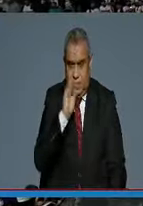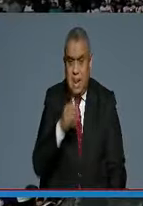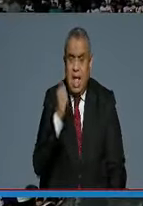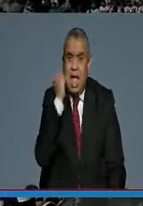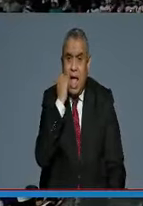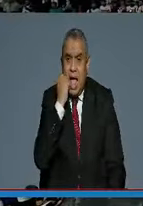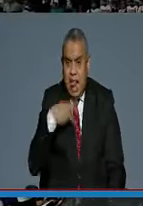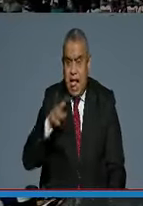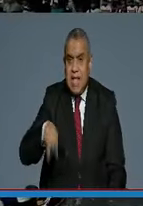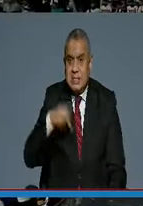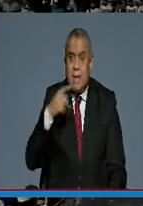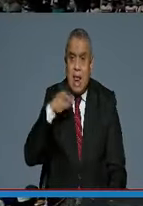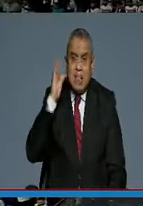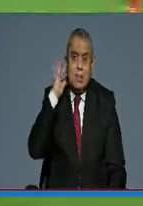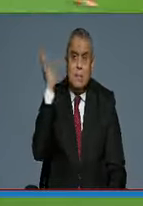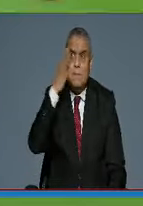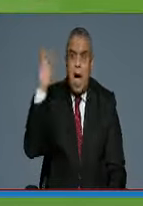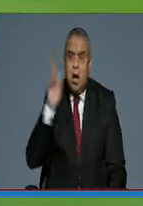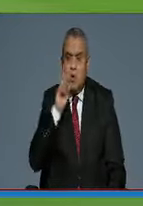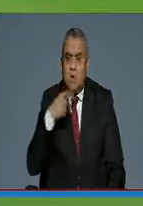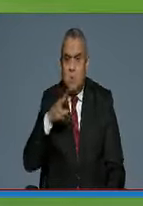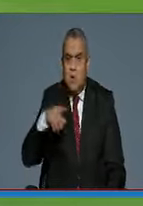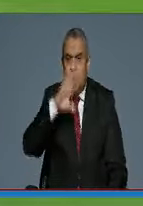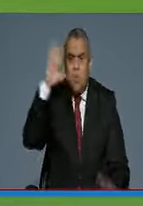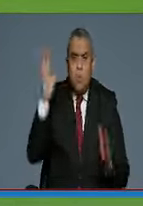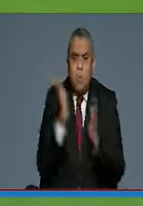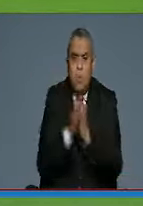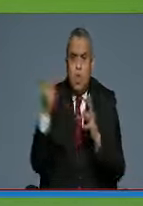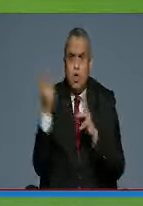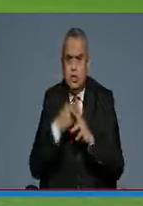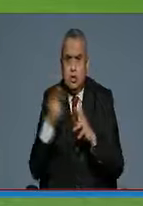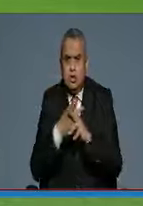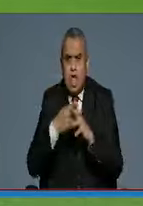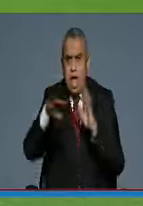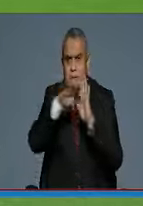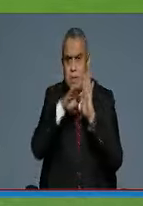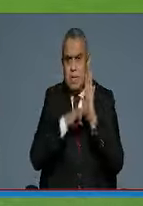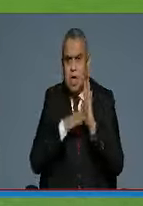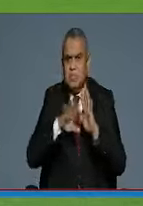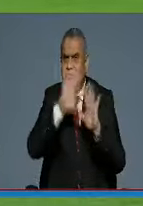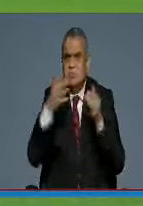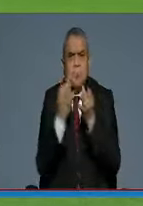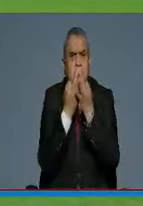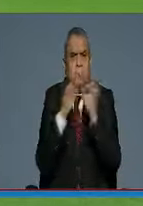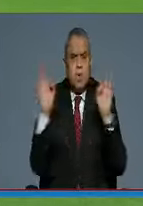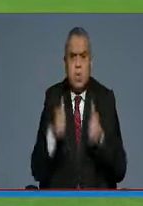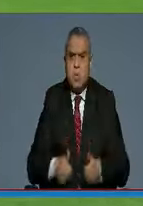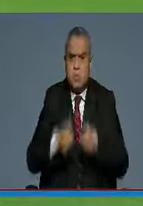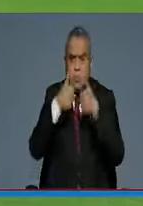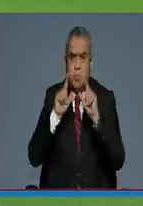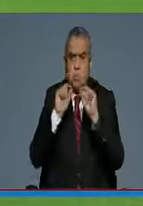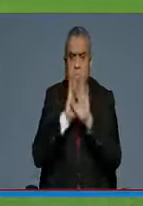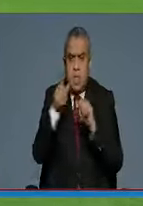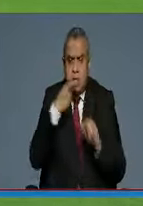يعملوا مباراه عالميه الملعب والاجواء والجماهير والتنظيم وكل حاجه تساعد انك تلعب